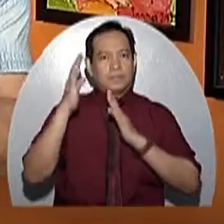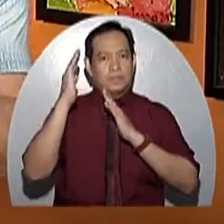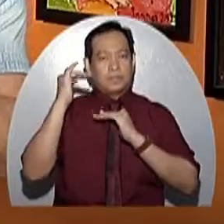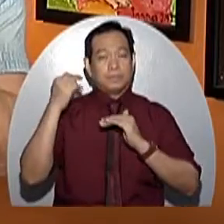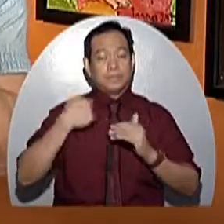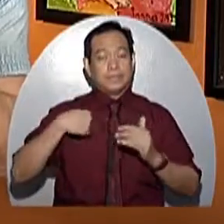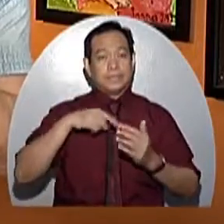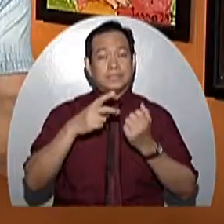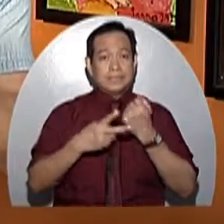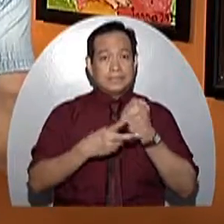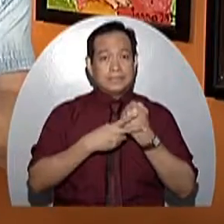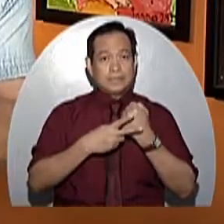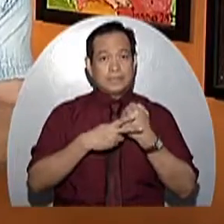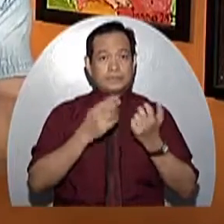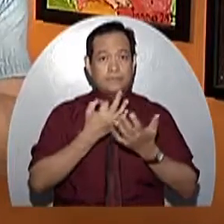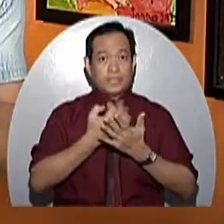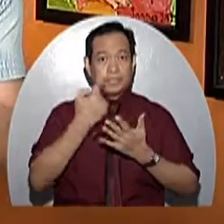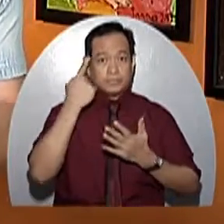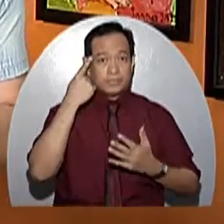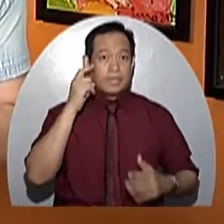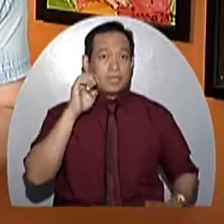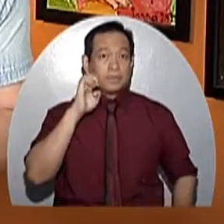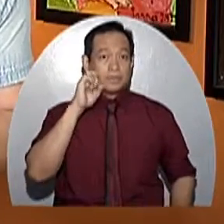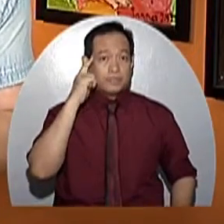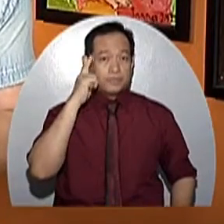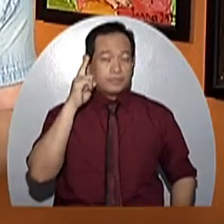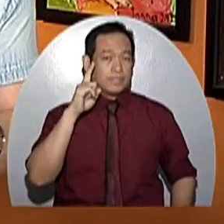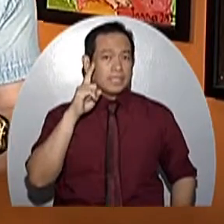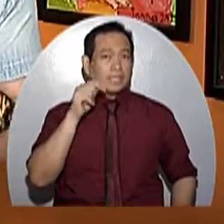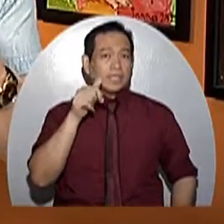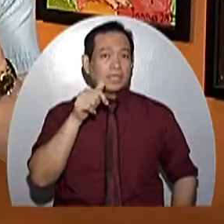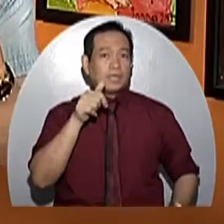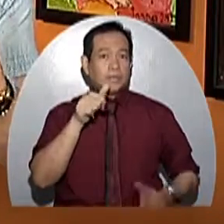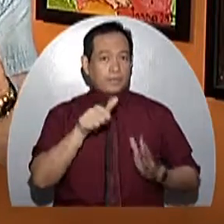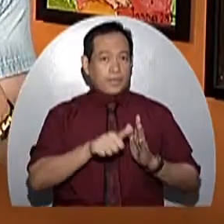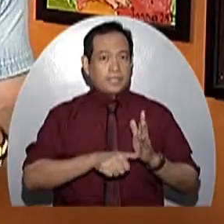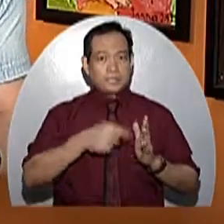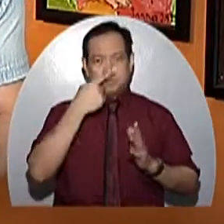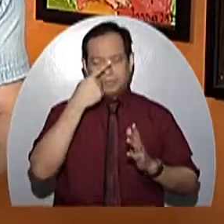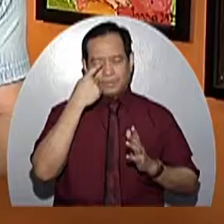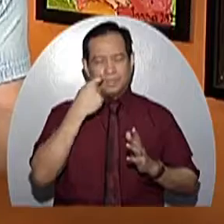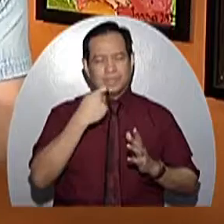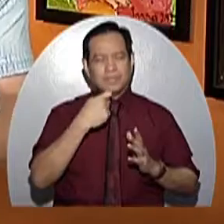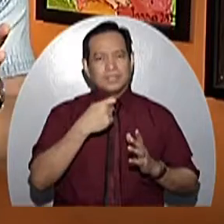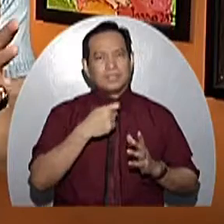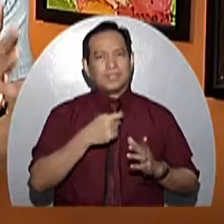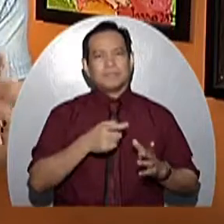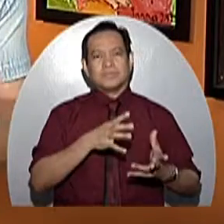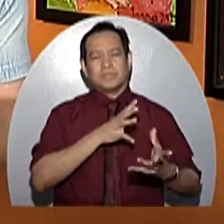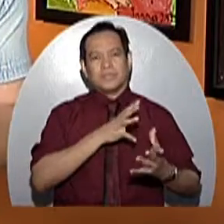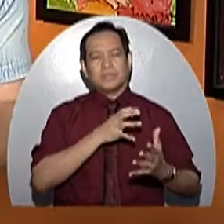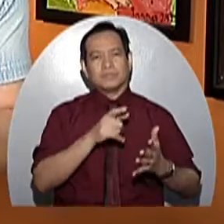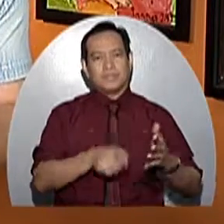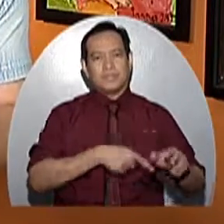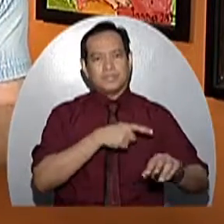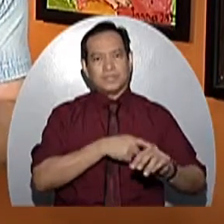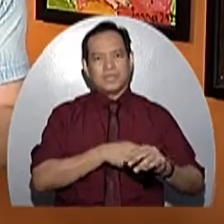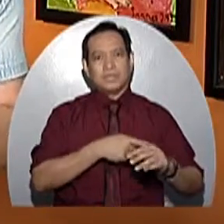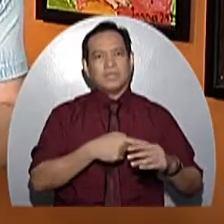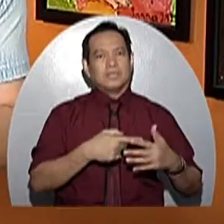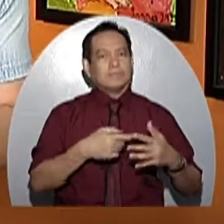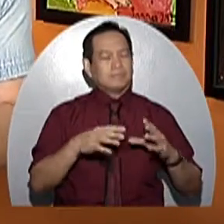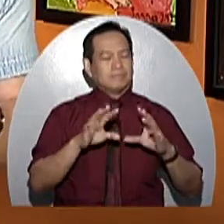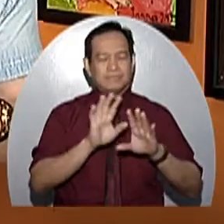Sana ay makalikob na ng pondo si Emelyn para sa kanyang operasyon. Habang tumatagal kasi na hindi na uoperahan ang